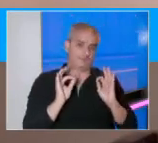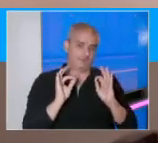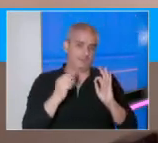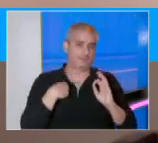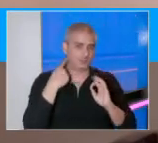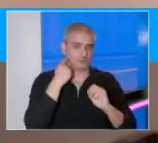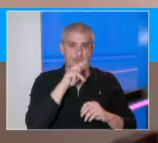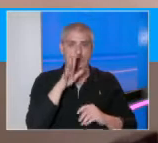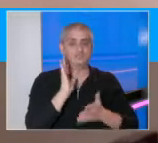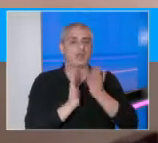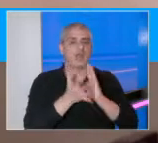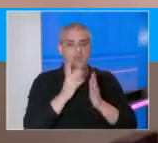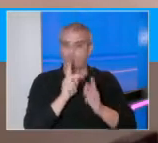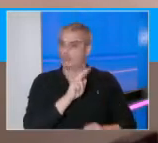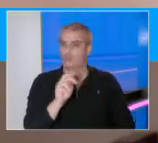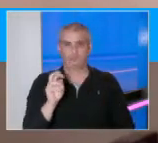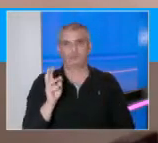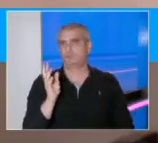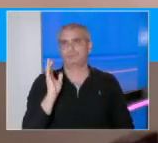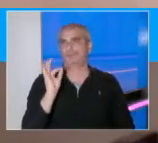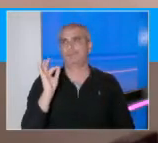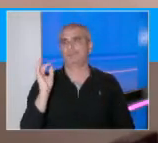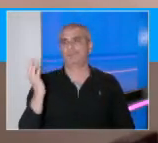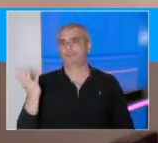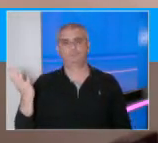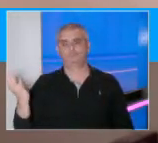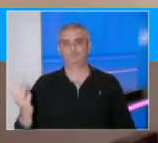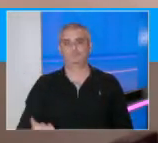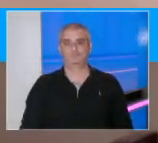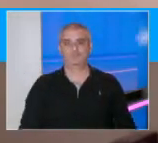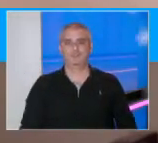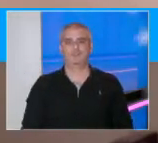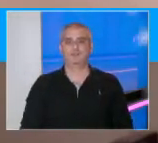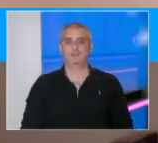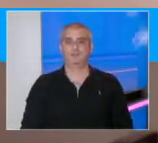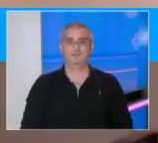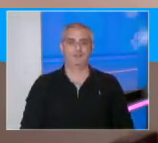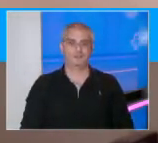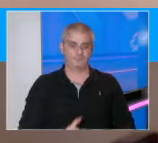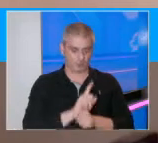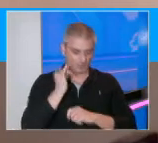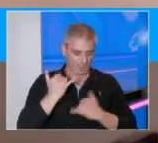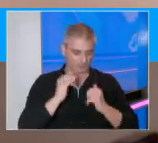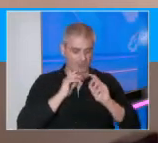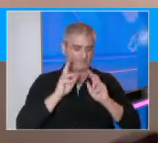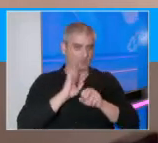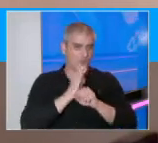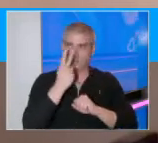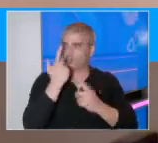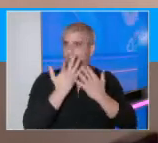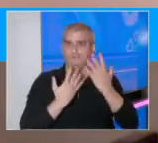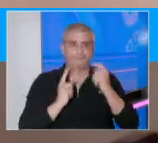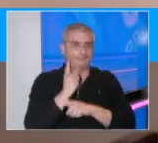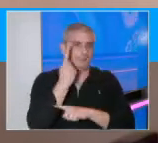חושבת שנושא האלימות הוא נושא שבאמת זועק לשמיים. בתקופה הזאת של הקורונה אנחנו ראינו את המספרים,